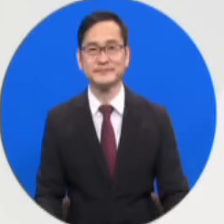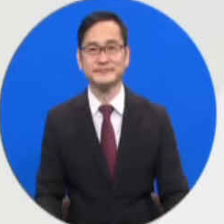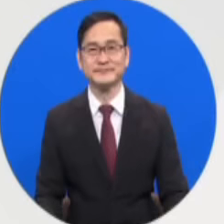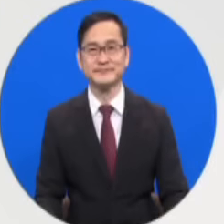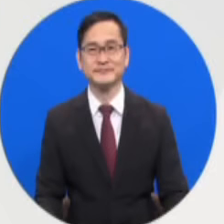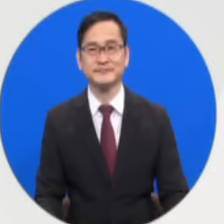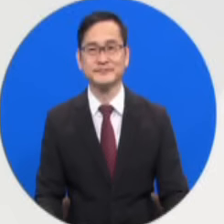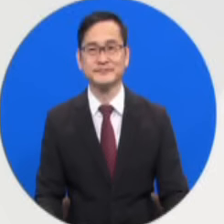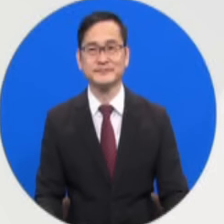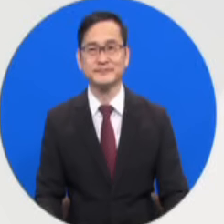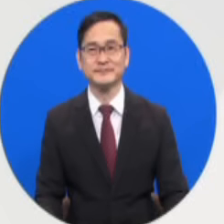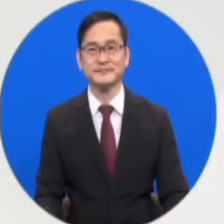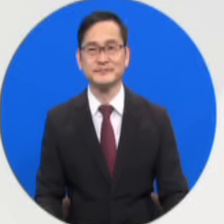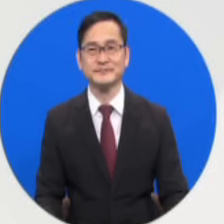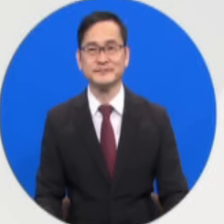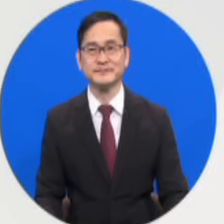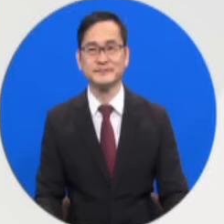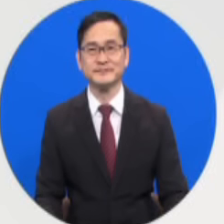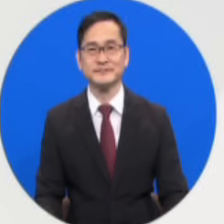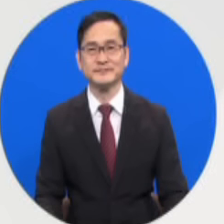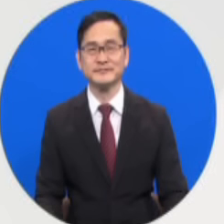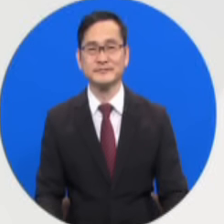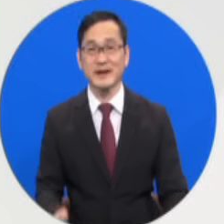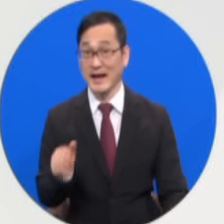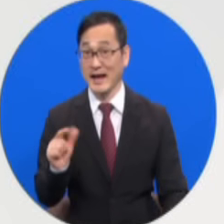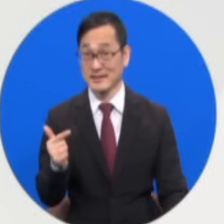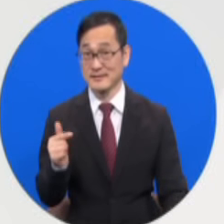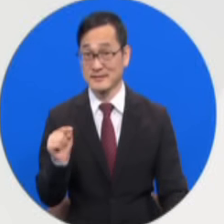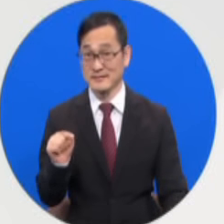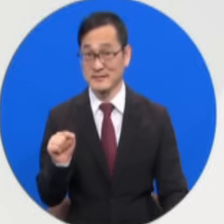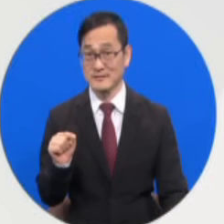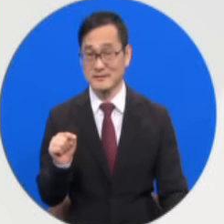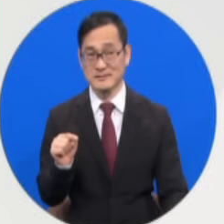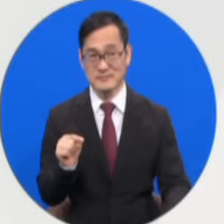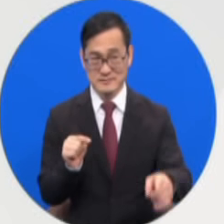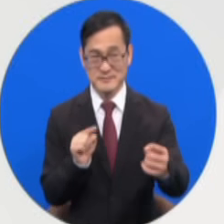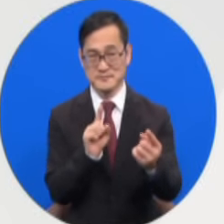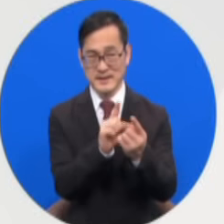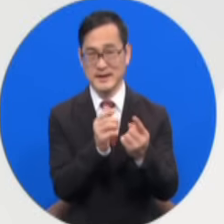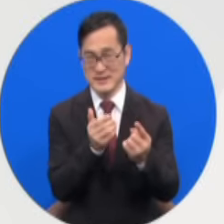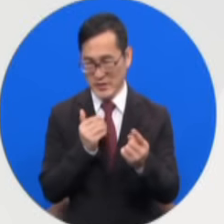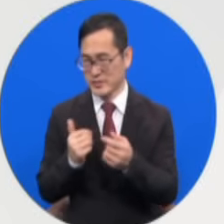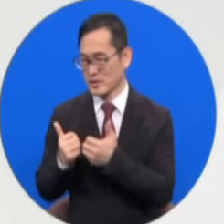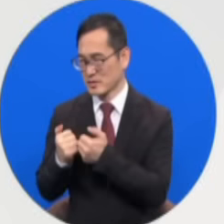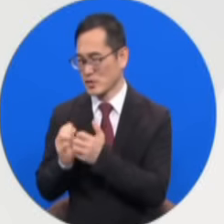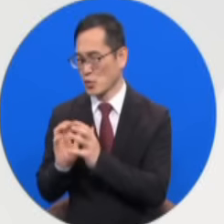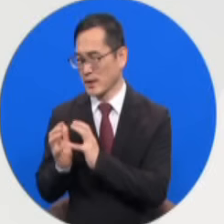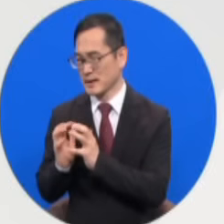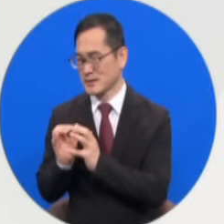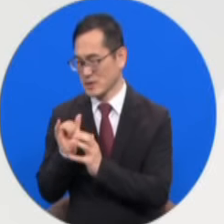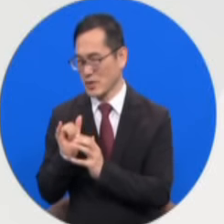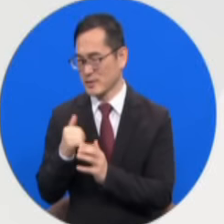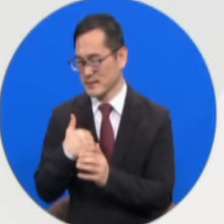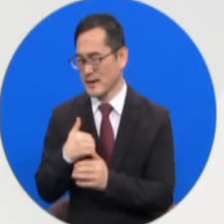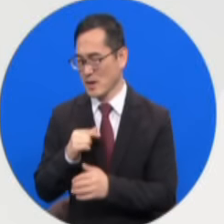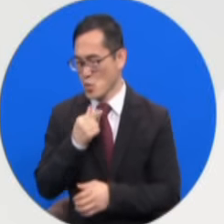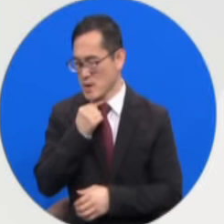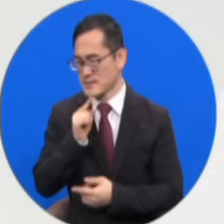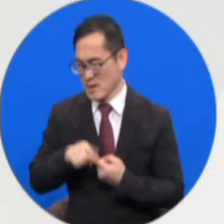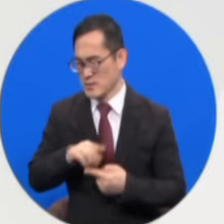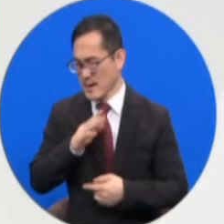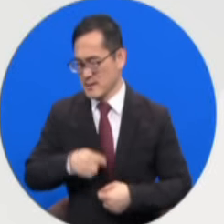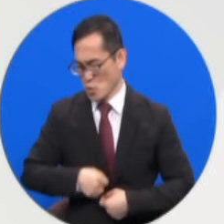보입니다 자 온 보도에 따르면 한 대표가 참모진과 면담을 앞두고 비공개 전략 회의를 했다라는 보도가 나옵니다 할말 다 하고 오겠다 이대로 가면